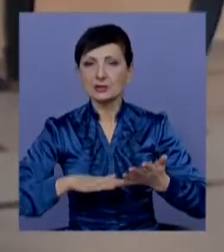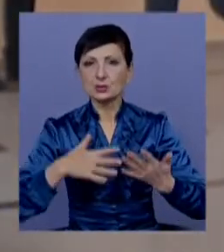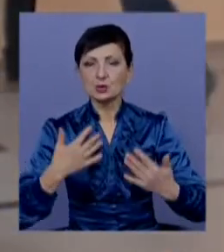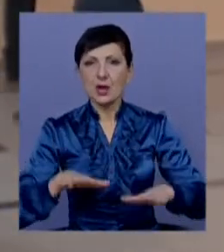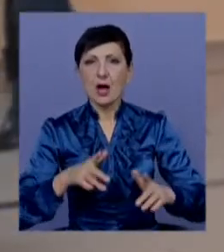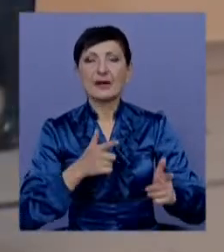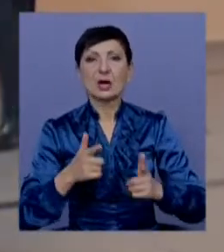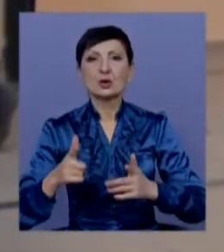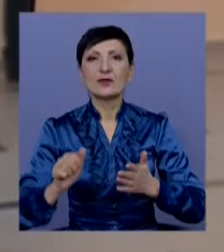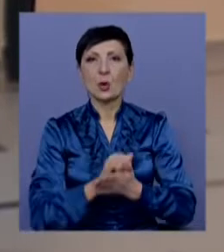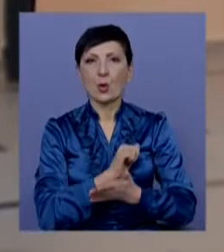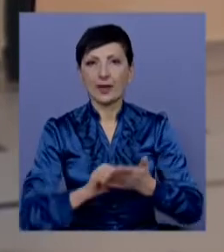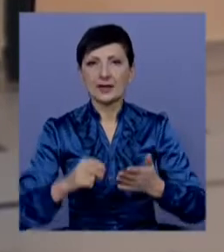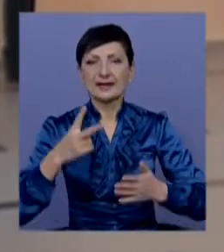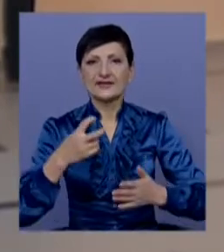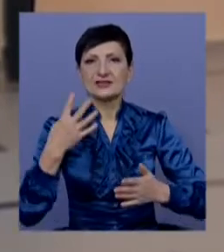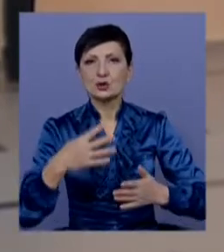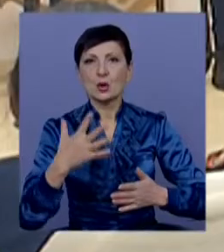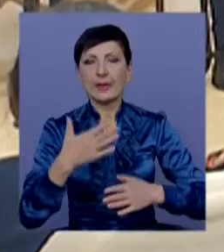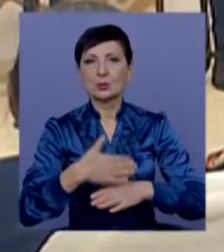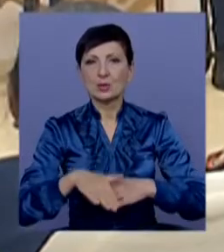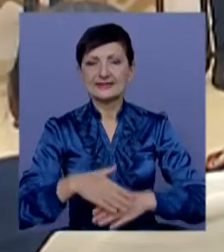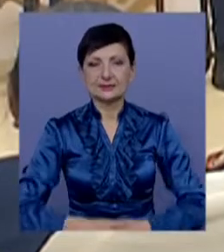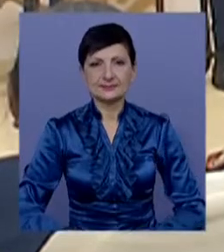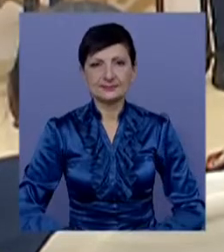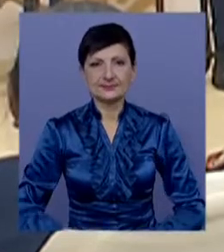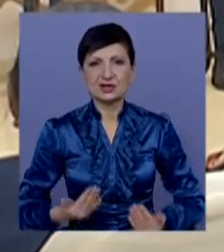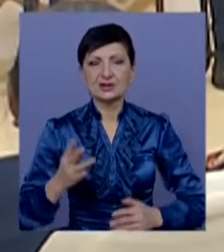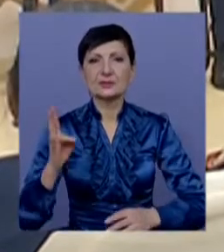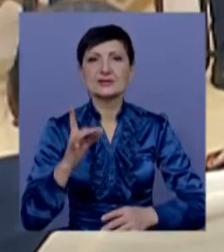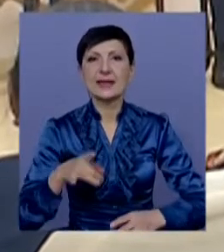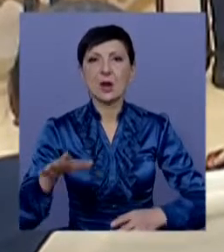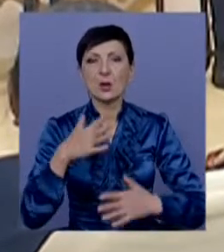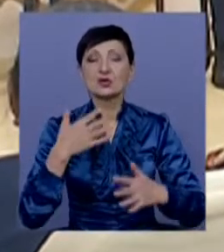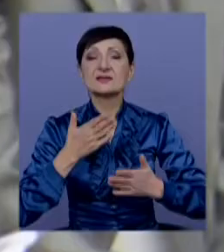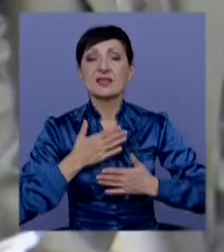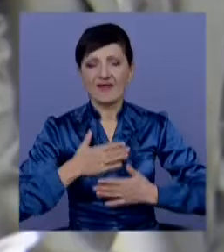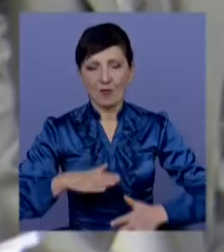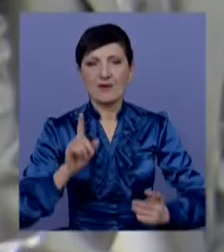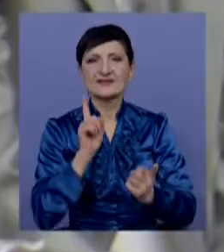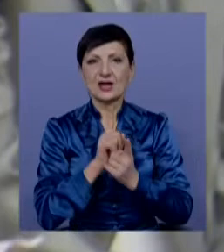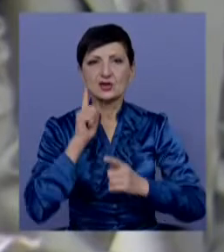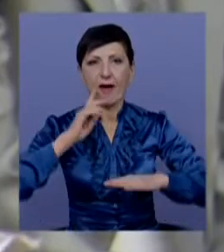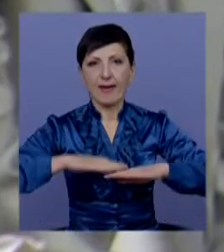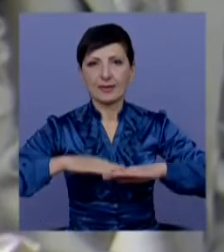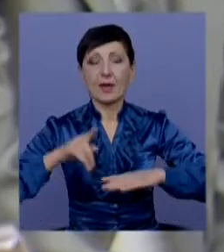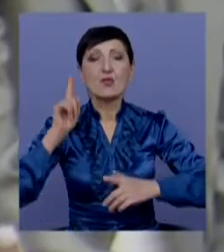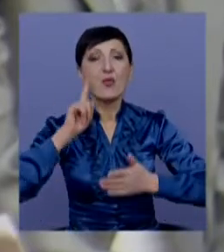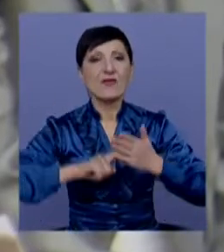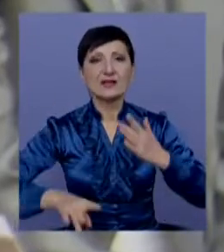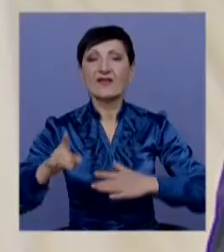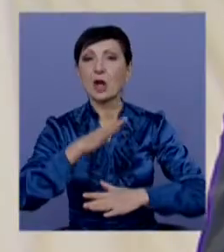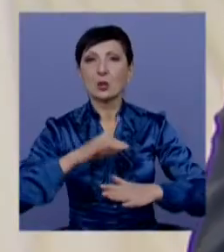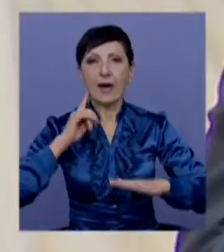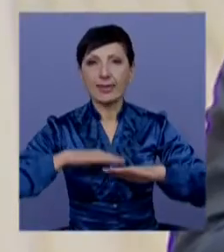мы уже подготовили проект на 245 улиц. Жители Наурызбайского района остались довольны встречей с акимом. Они уверены, что в